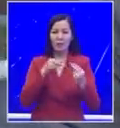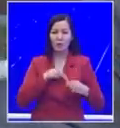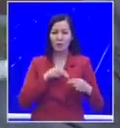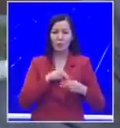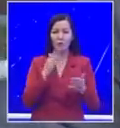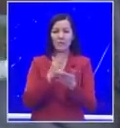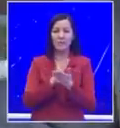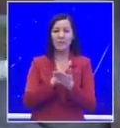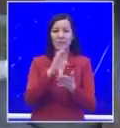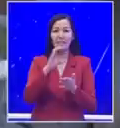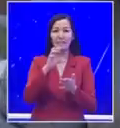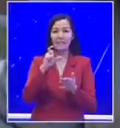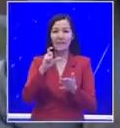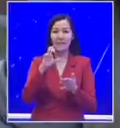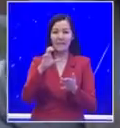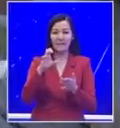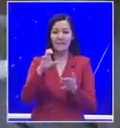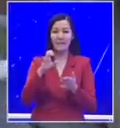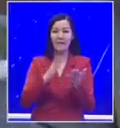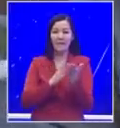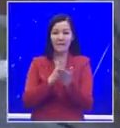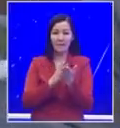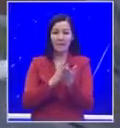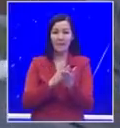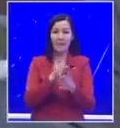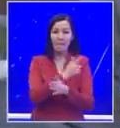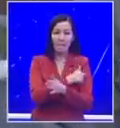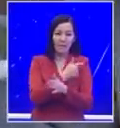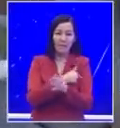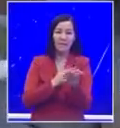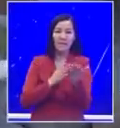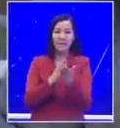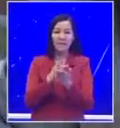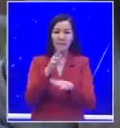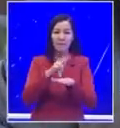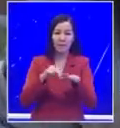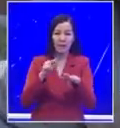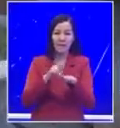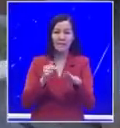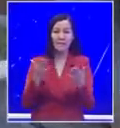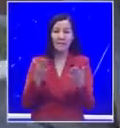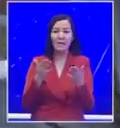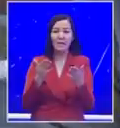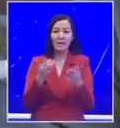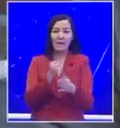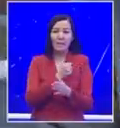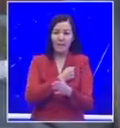яғни санэпид қызметі, медициналық қызмет, полиция департаментінің мамандары.